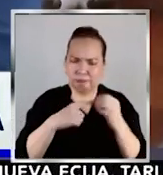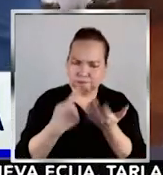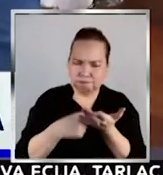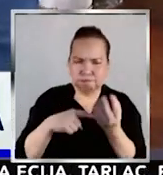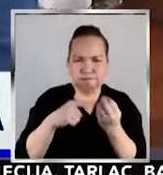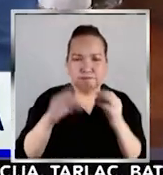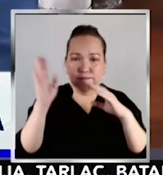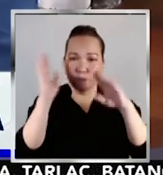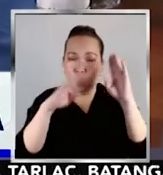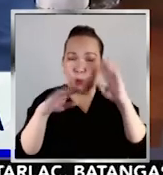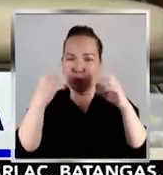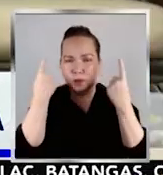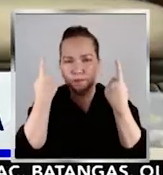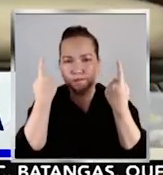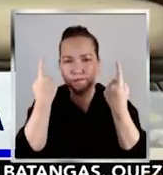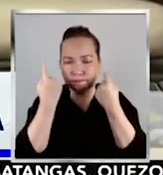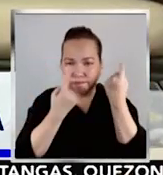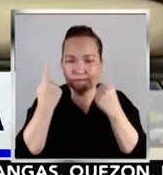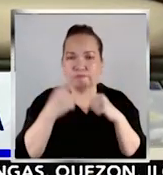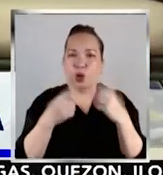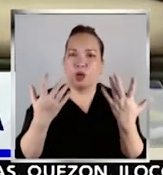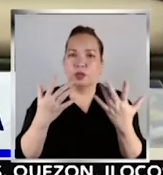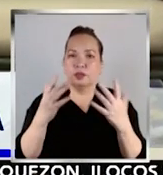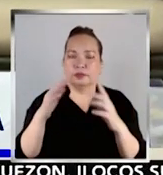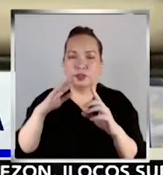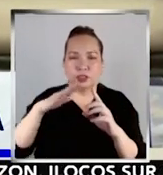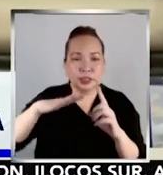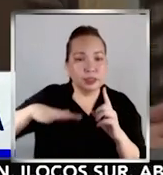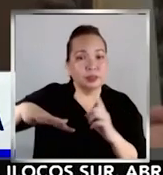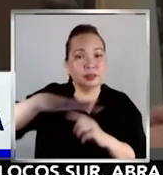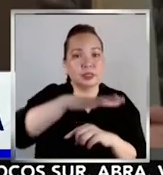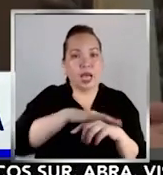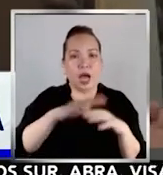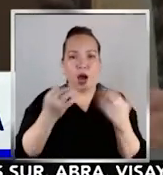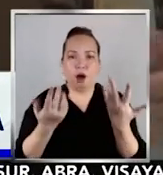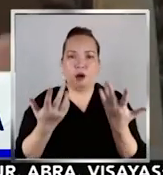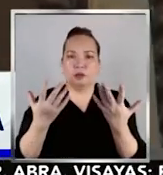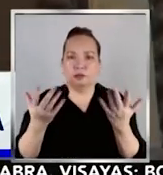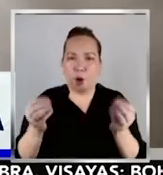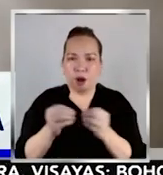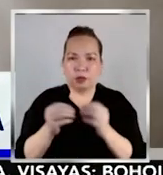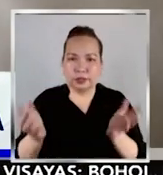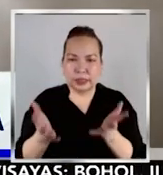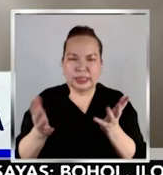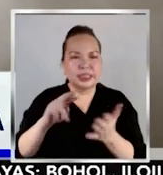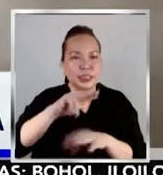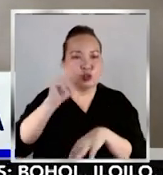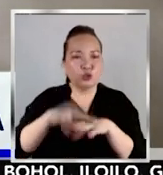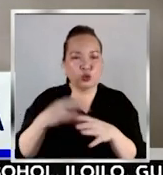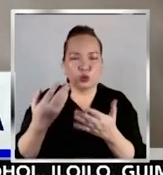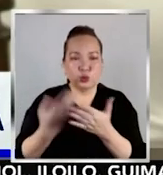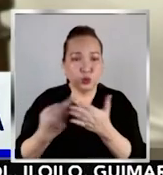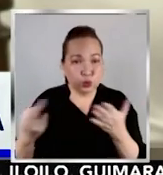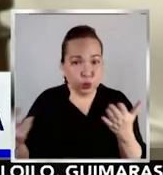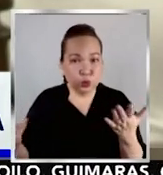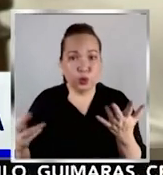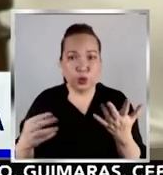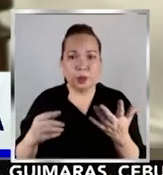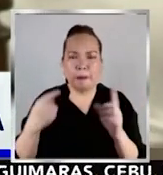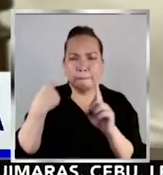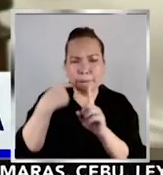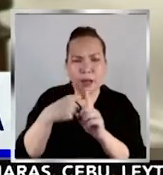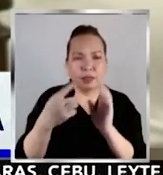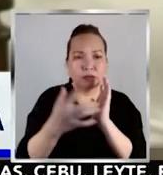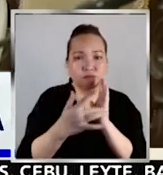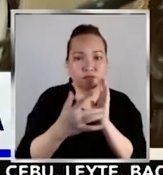pag-unlad, pagpapayabong hanggang sa pag-restore at regeneration ng ating natural resources, pati na ang pag-digitize ng